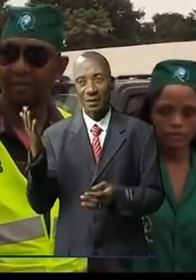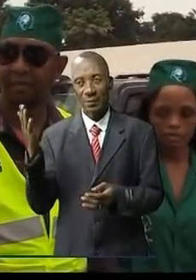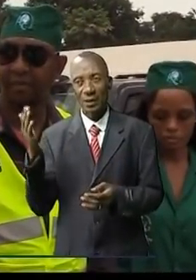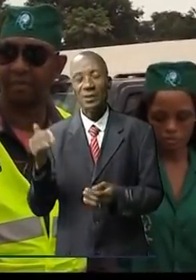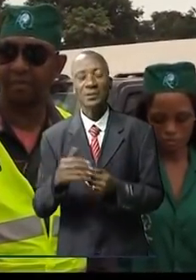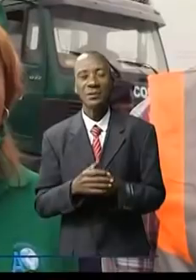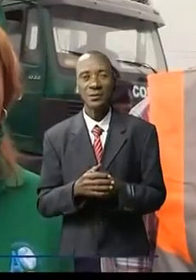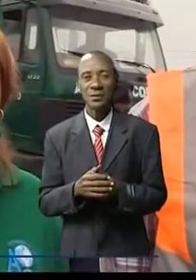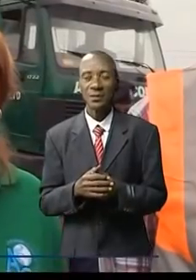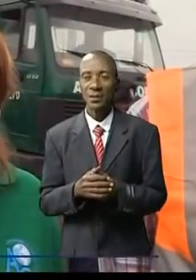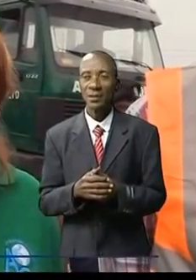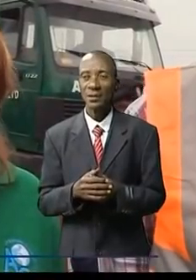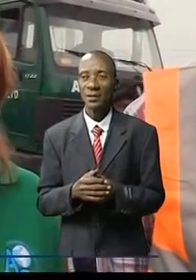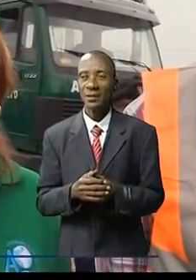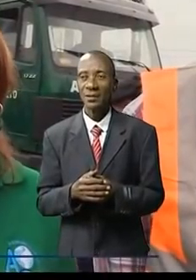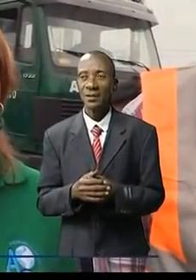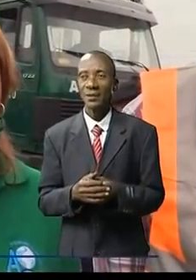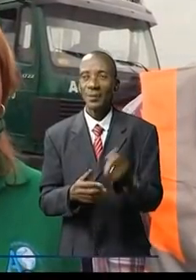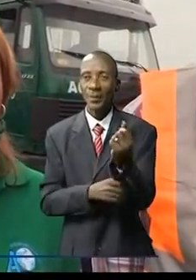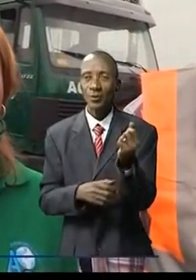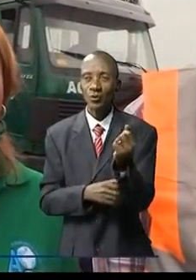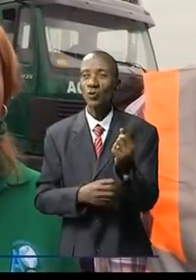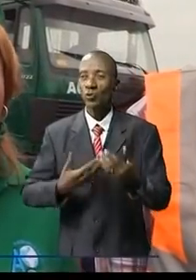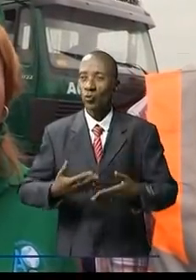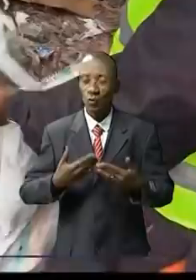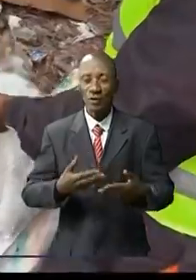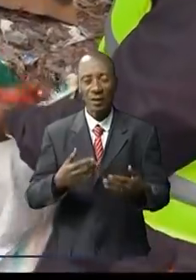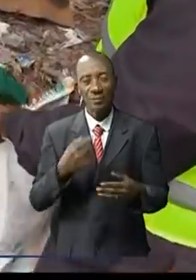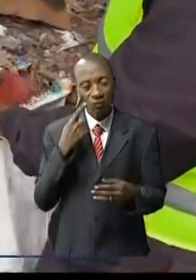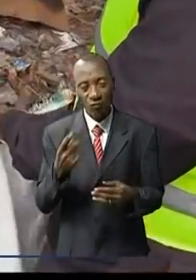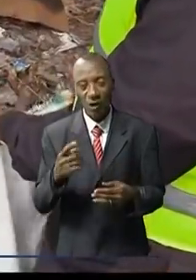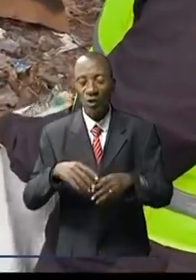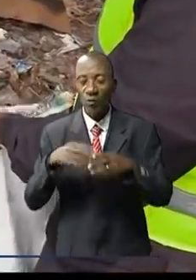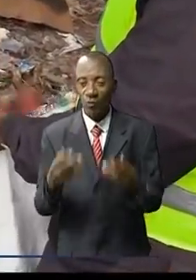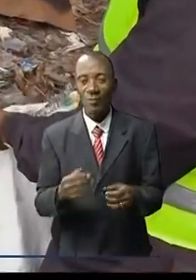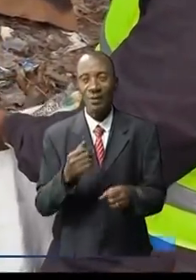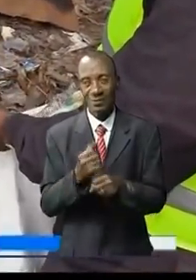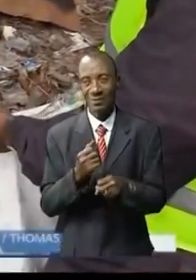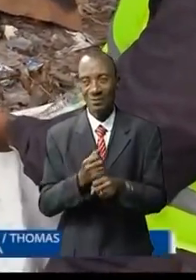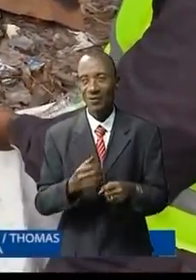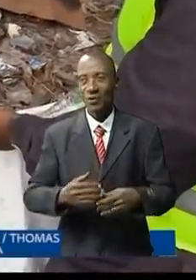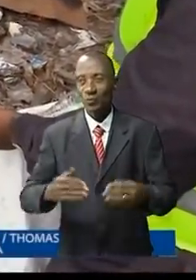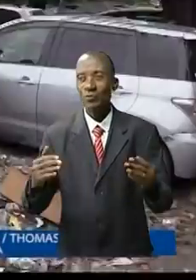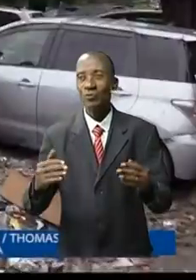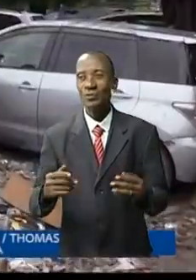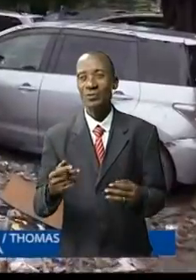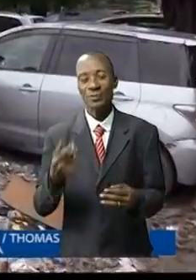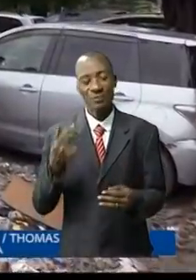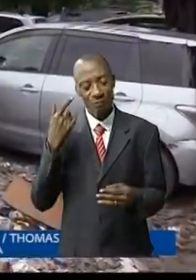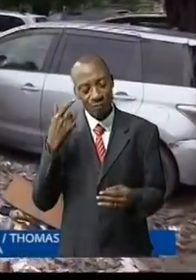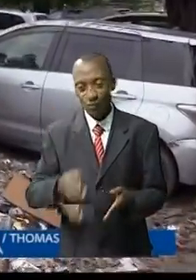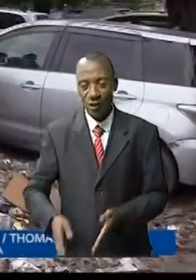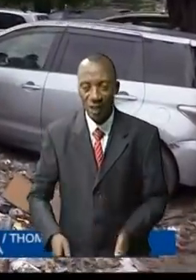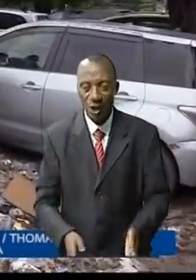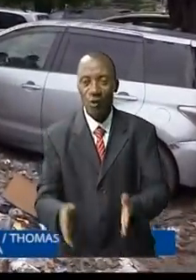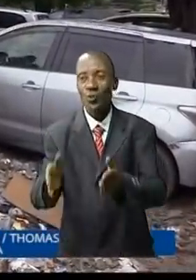les mauvaises habitudes de jeter les déchets n'importe où et les a invités à la culture de la poubelle et l'assainissement de leur